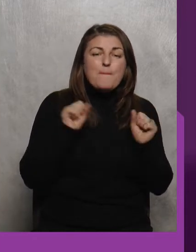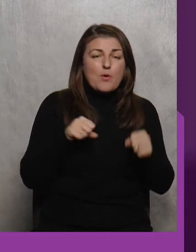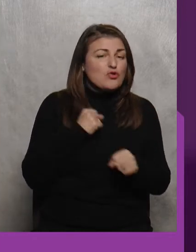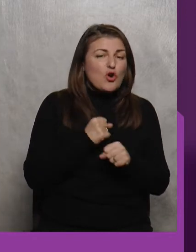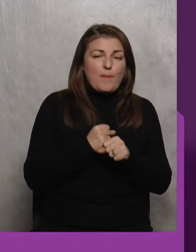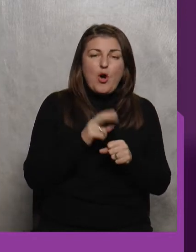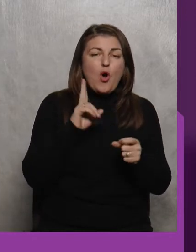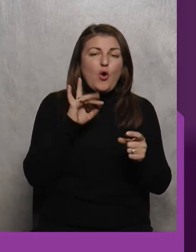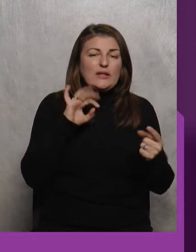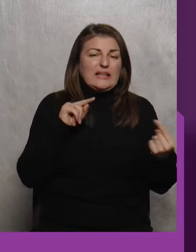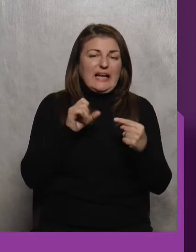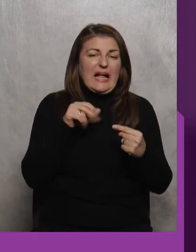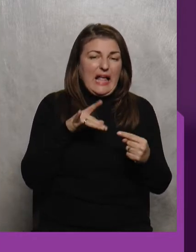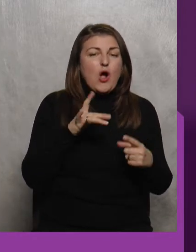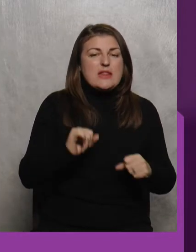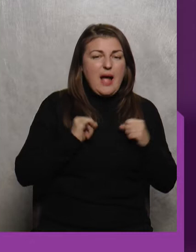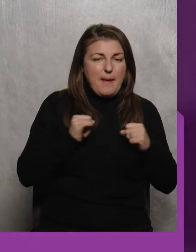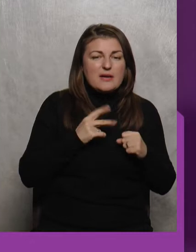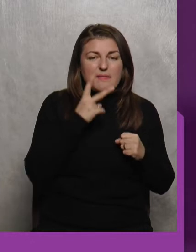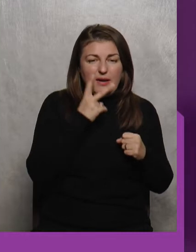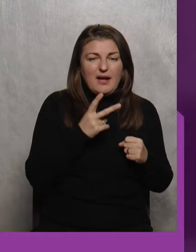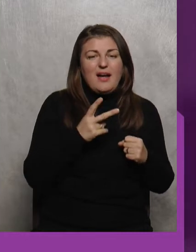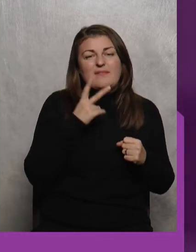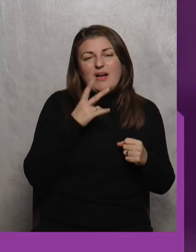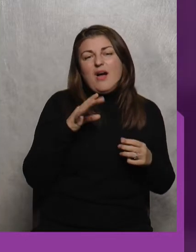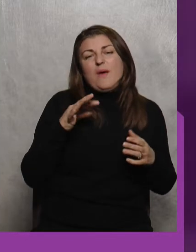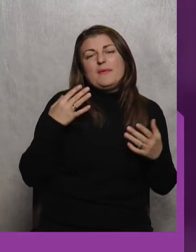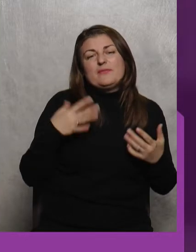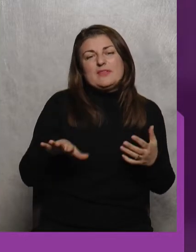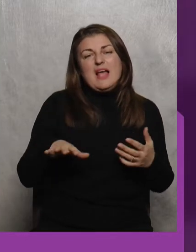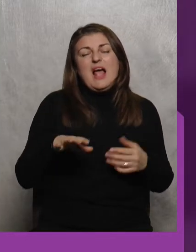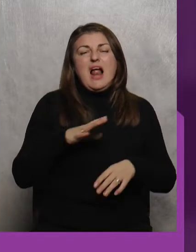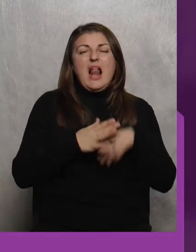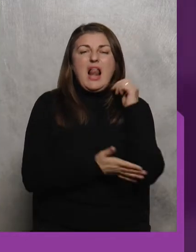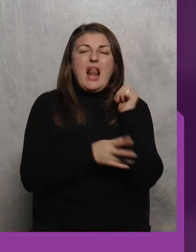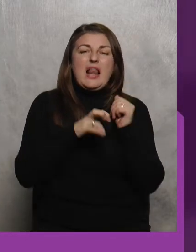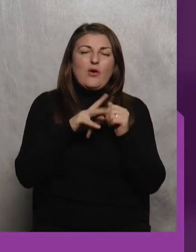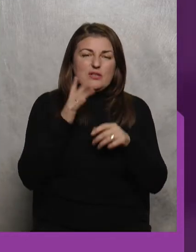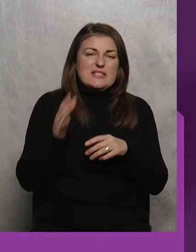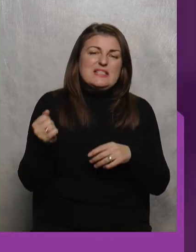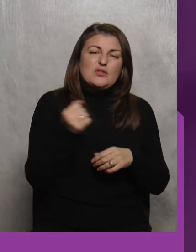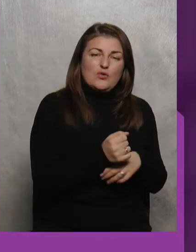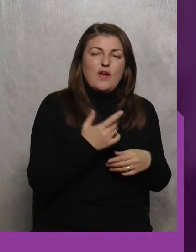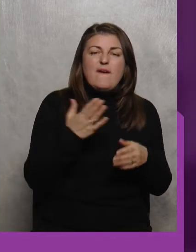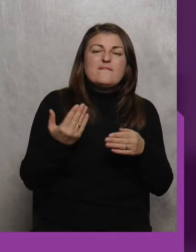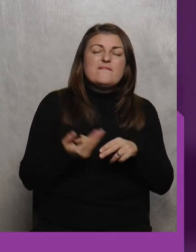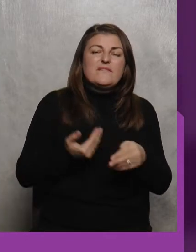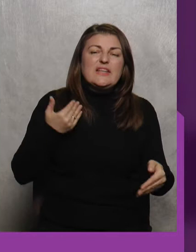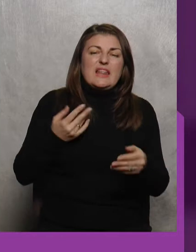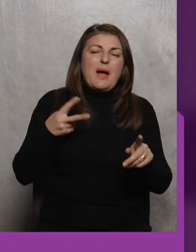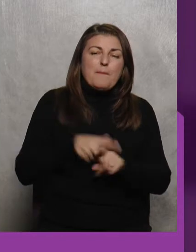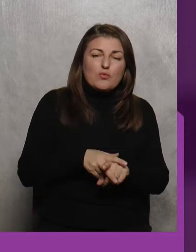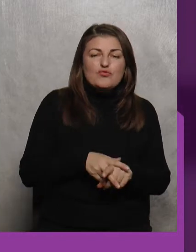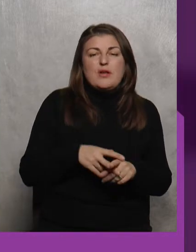робити контратаку. А намагається, я так буду дивлюся. Опа, але лікоть зіскочив. Лікоть від напруження зіскочив